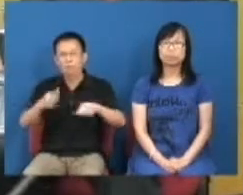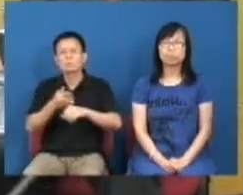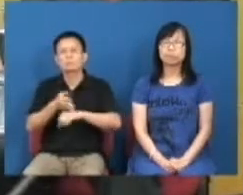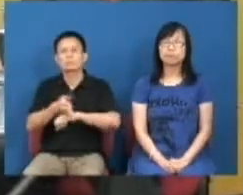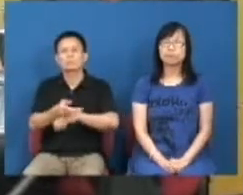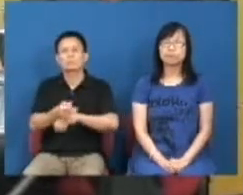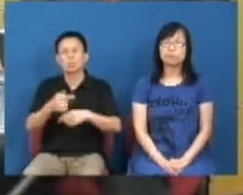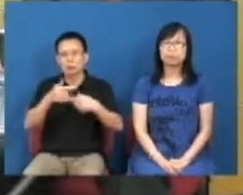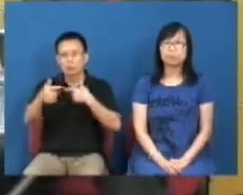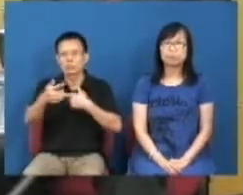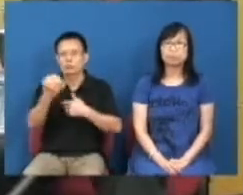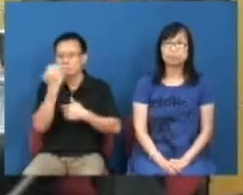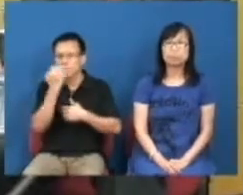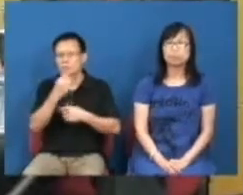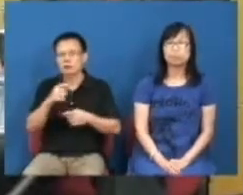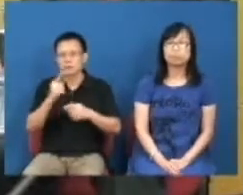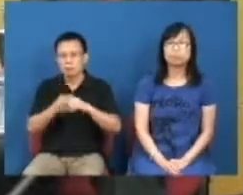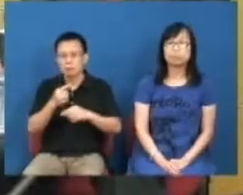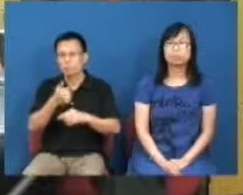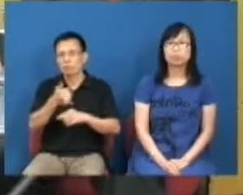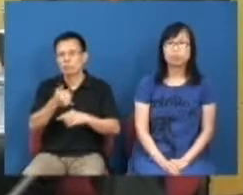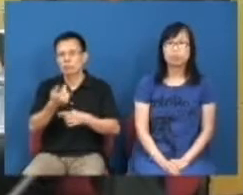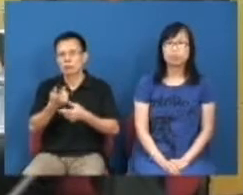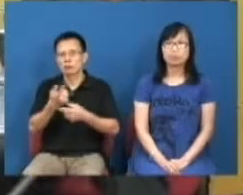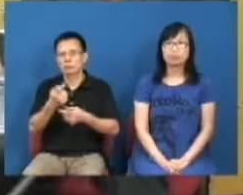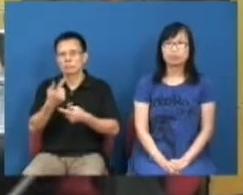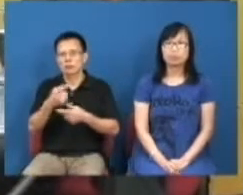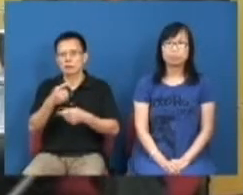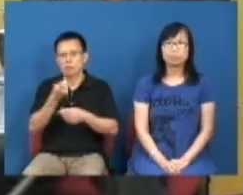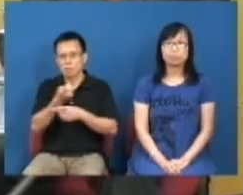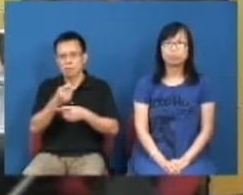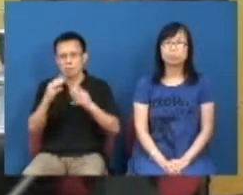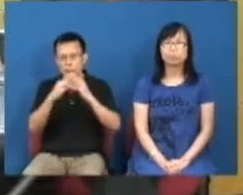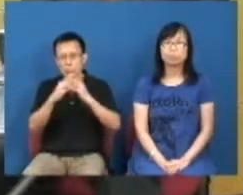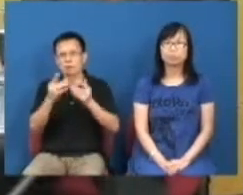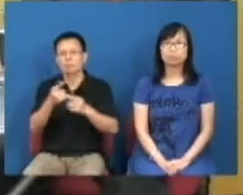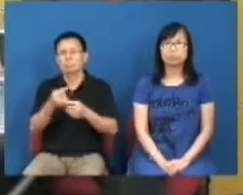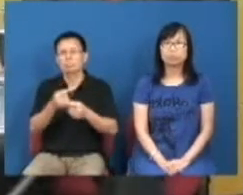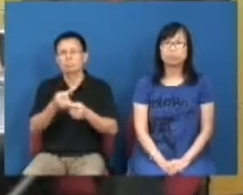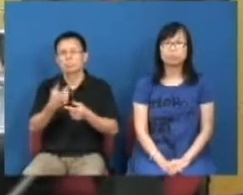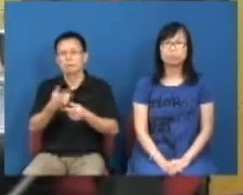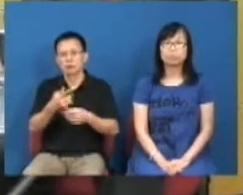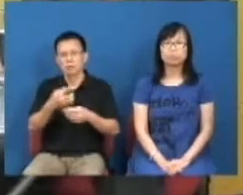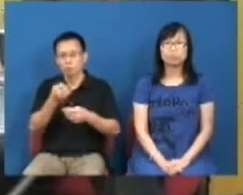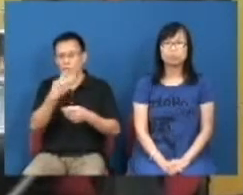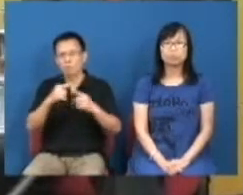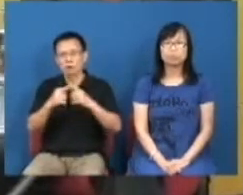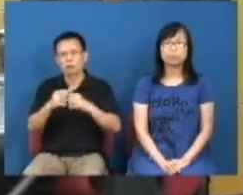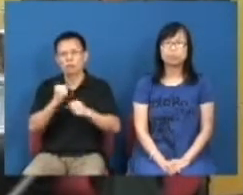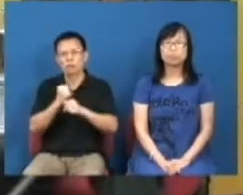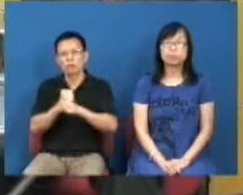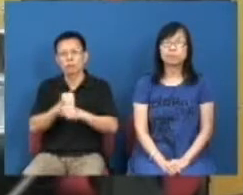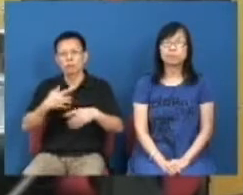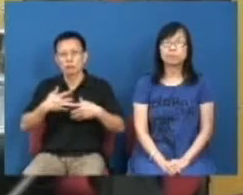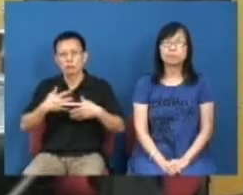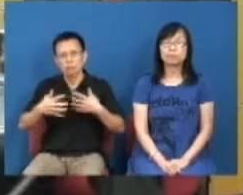遠親就真係近鄰嚟嘅。我哋有陣時候，我哋香港人咧工作繁忙，係咪啊？兩夫